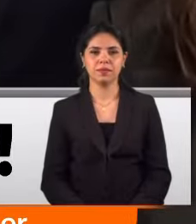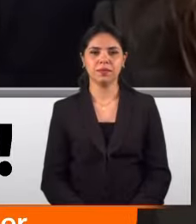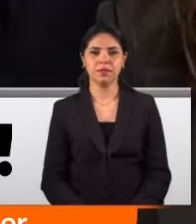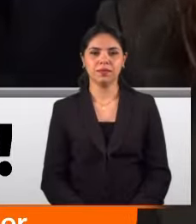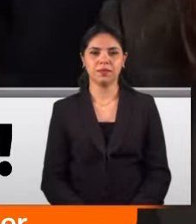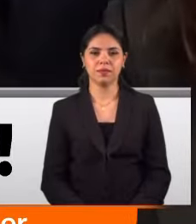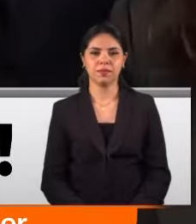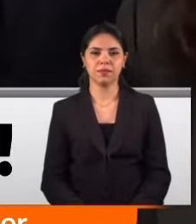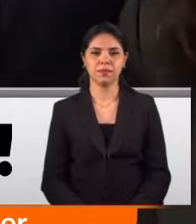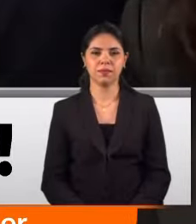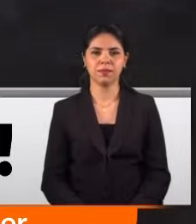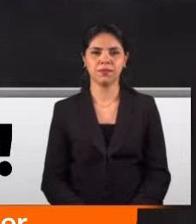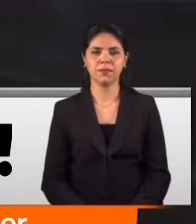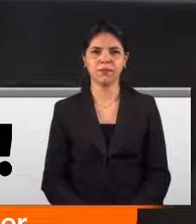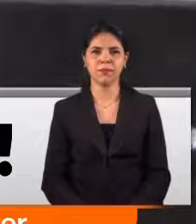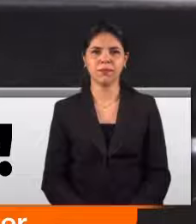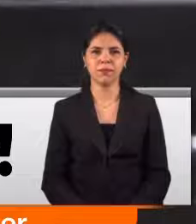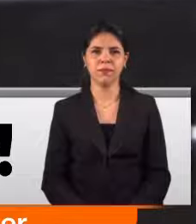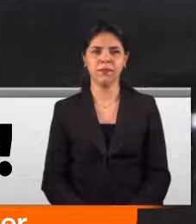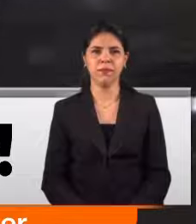kurda kuşa yem ettirmeyeceğiz.